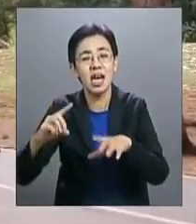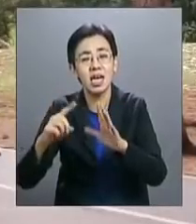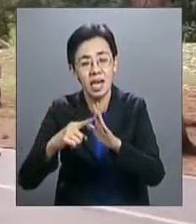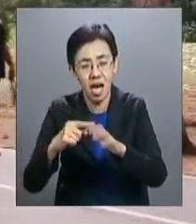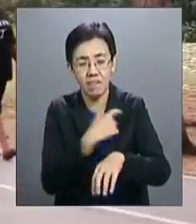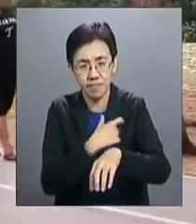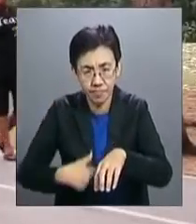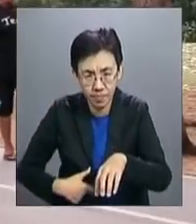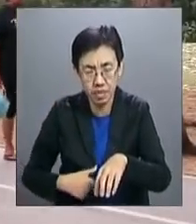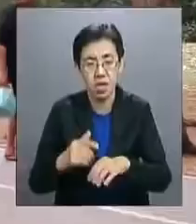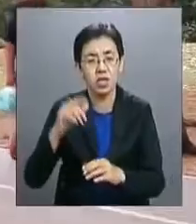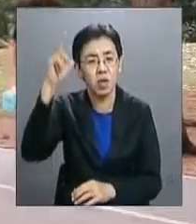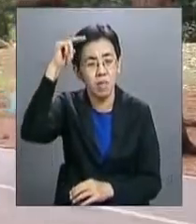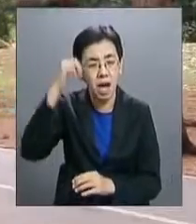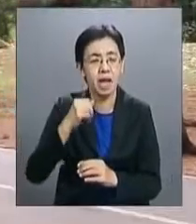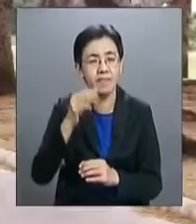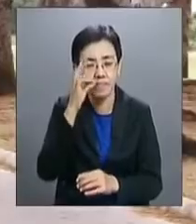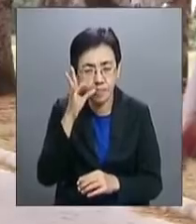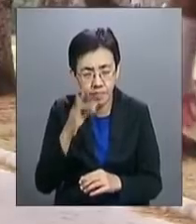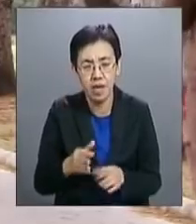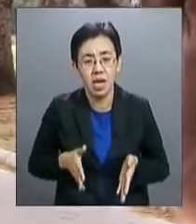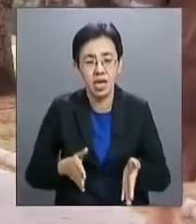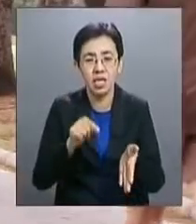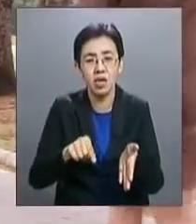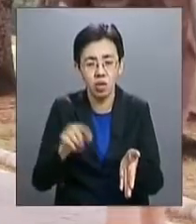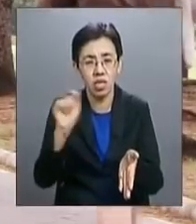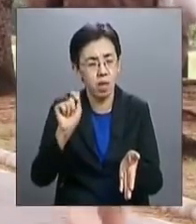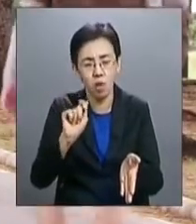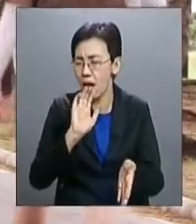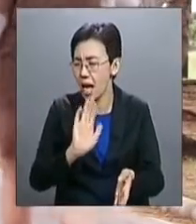งม้าและถนนราชดำเนินทั้งสายและกำหนดให้ใช้สวนส